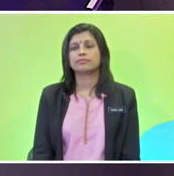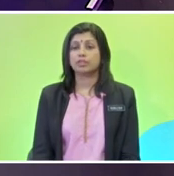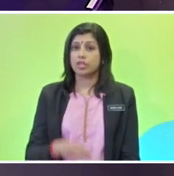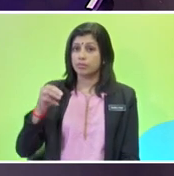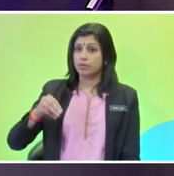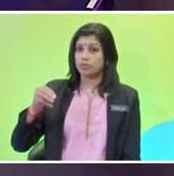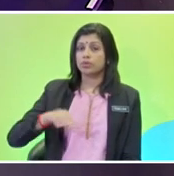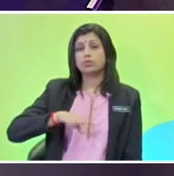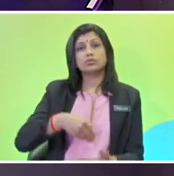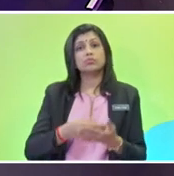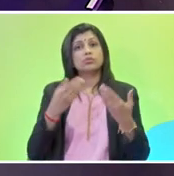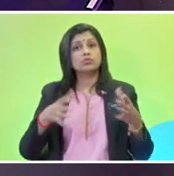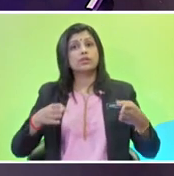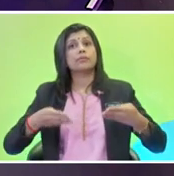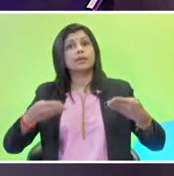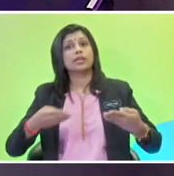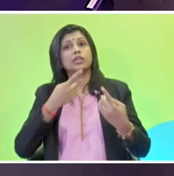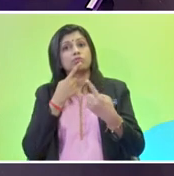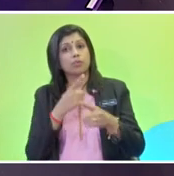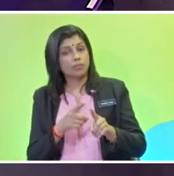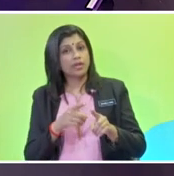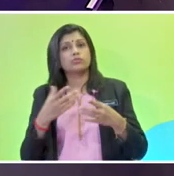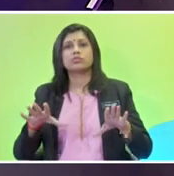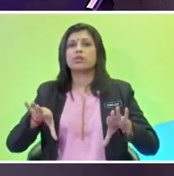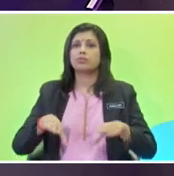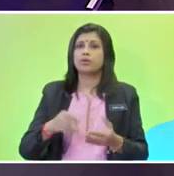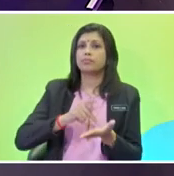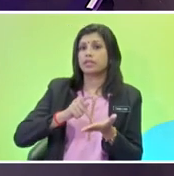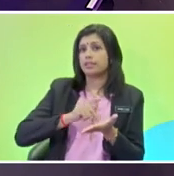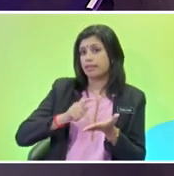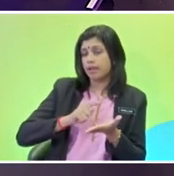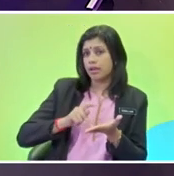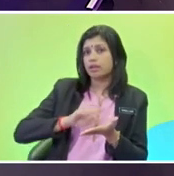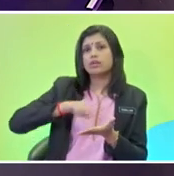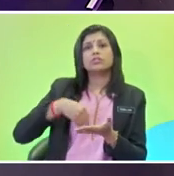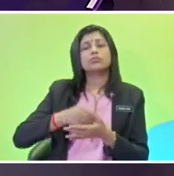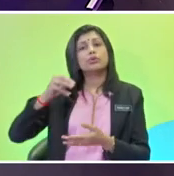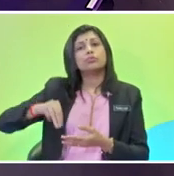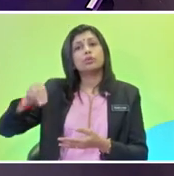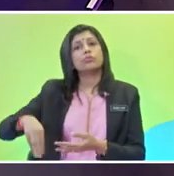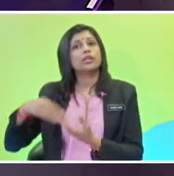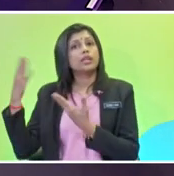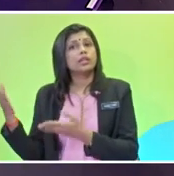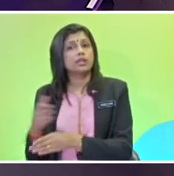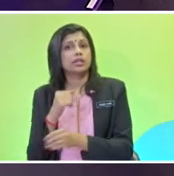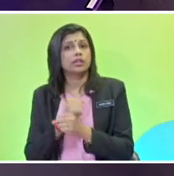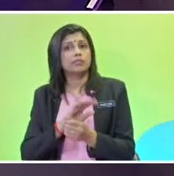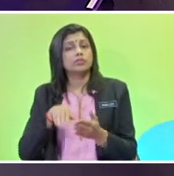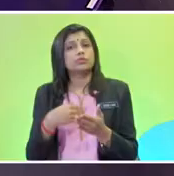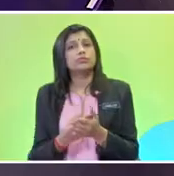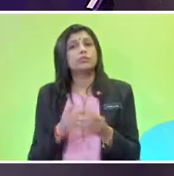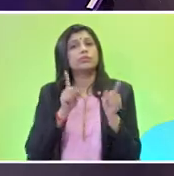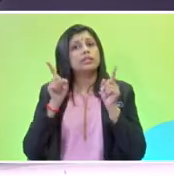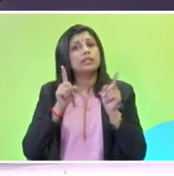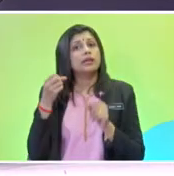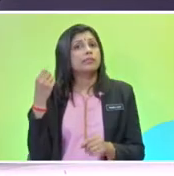dan memberikan jawapan mereka, bagaimana cikgu nak mentaksir keseluruhan persembahan mereka pada hari ini? Okey, kita